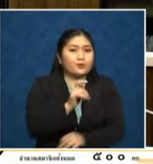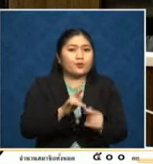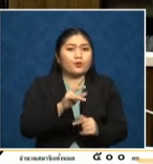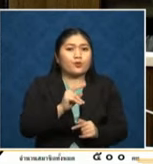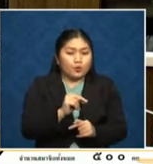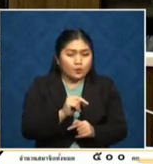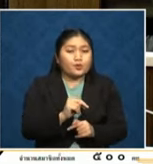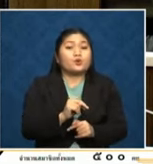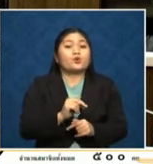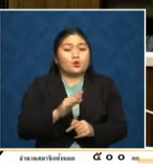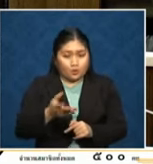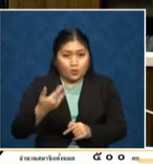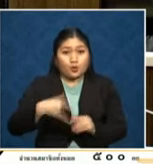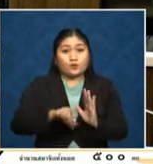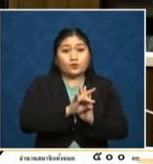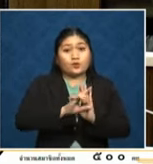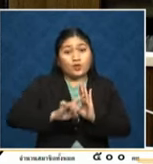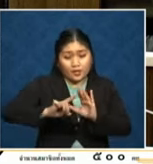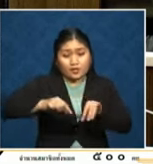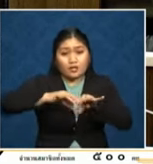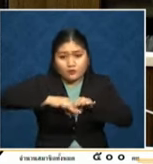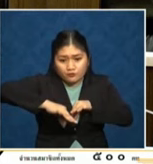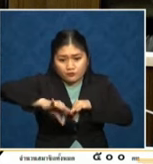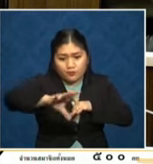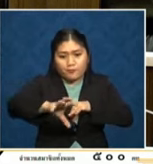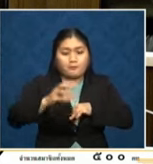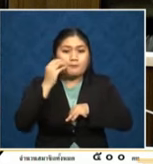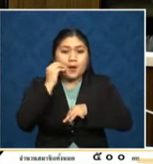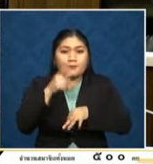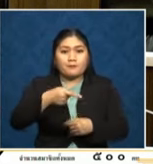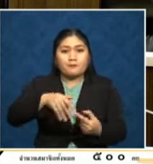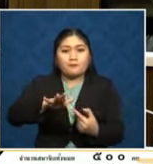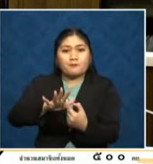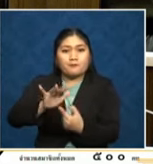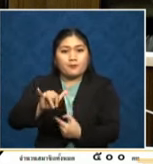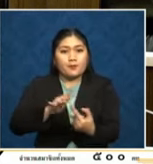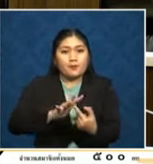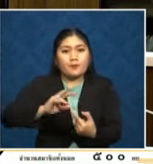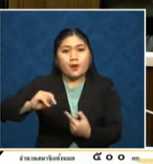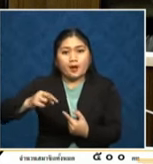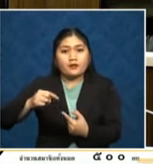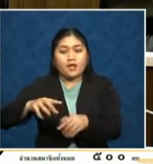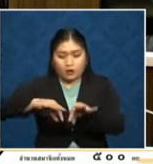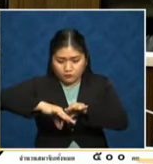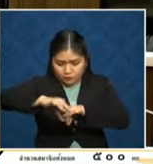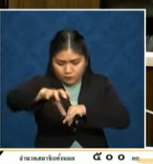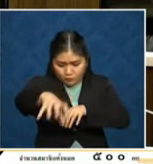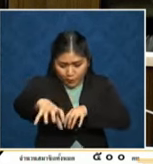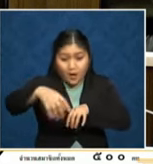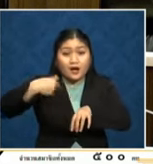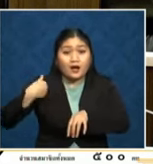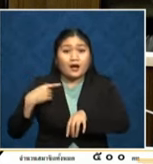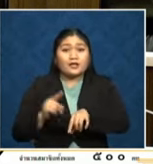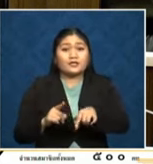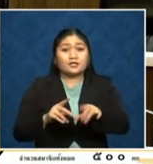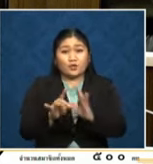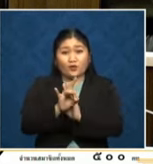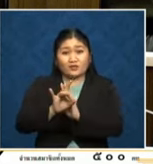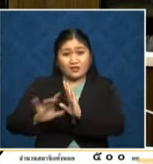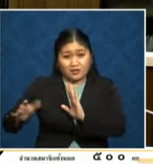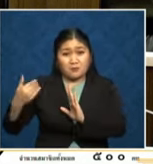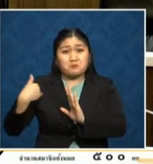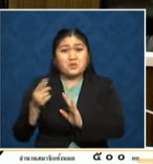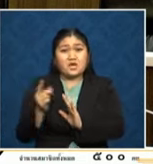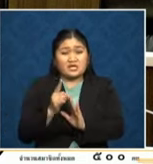ช้างอำเภอจตุรพัทพิมานไปยังบ้านป่ายางวนาทิพย์ตำบลหนองผืออำเภอเมืองสวงจังหวัดร้อยเอ็ด